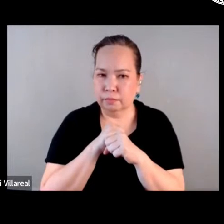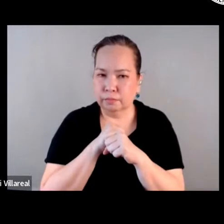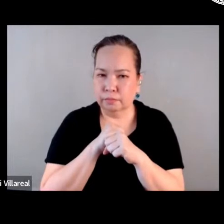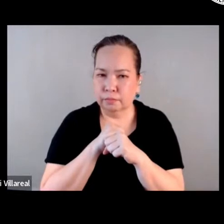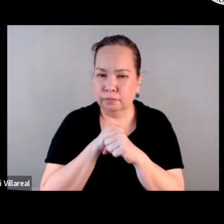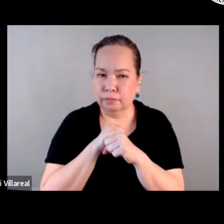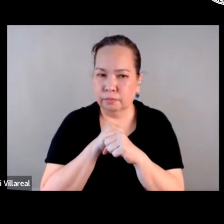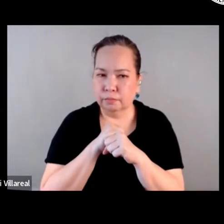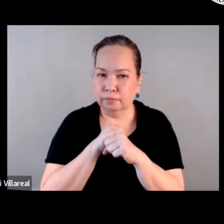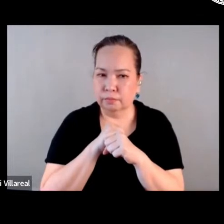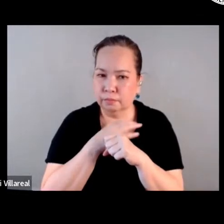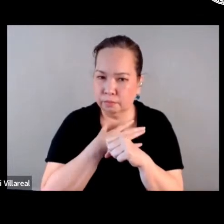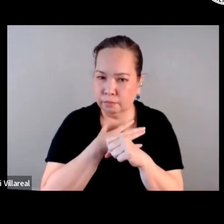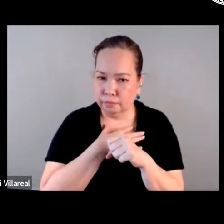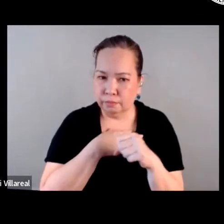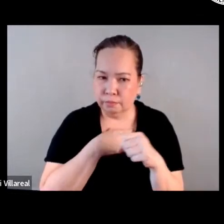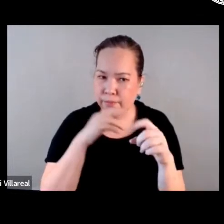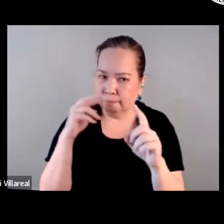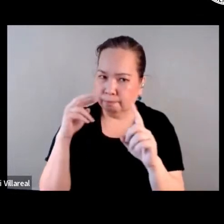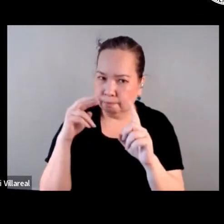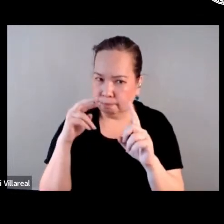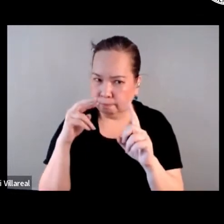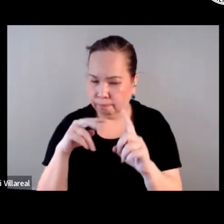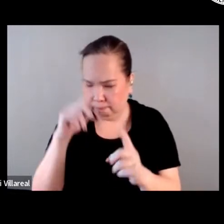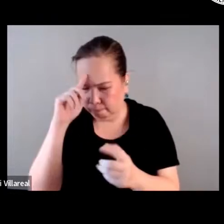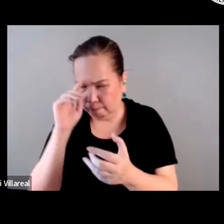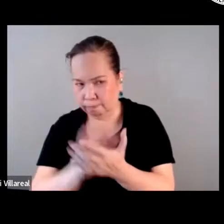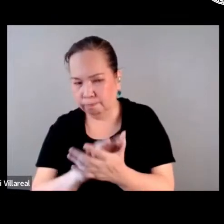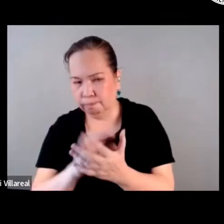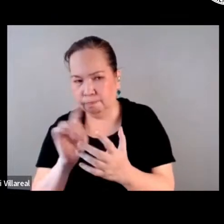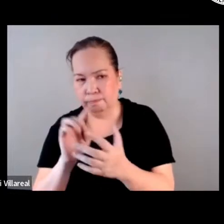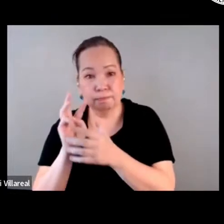Ang posisyon ng KWF ay